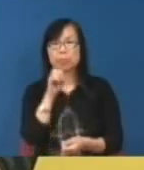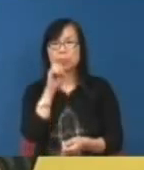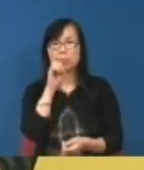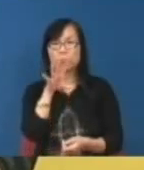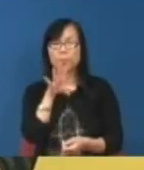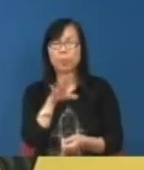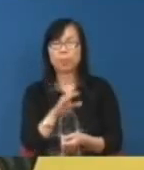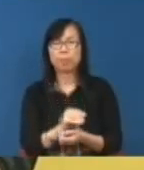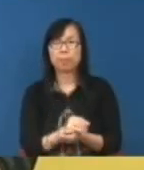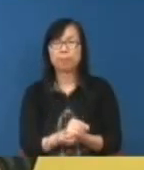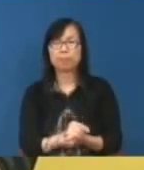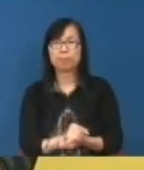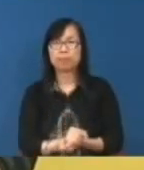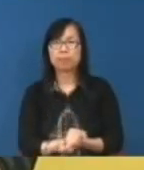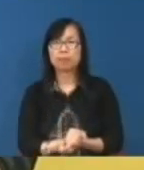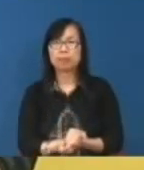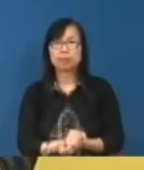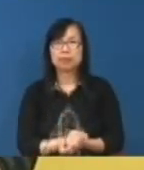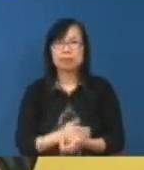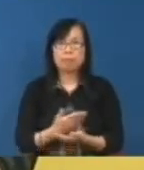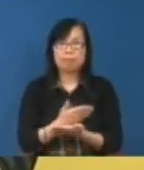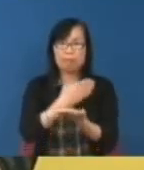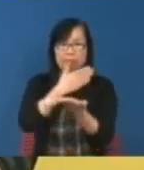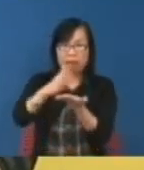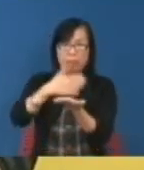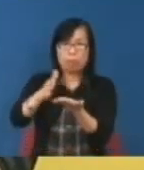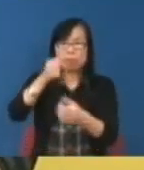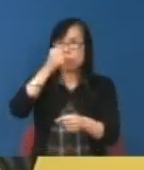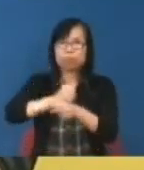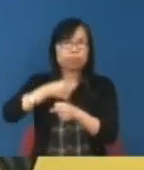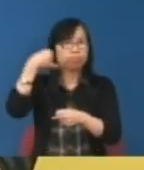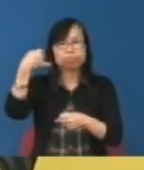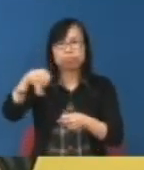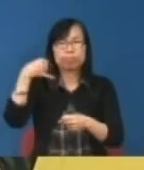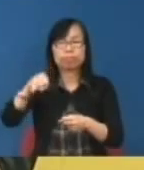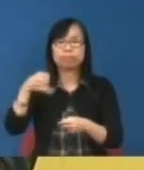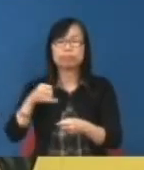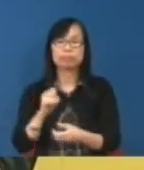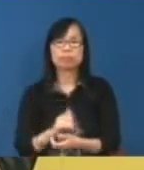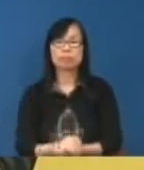嘢。是大部分都做不到的，